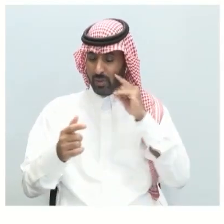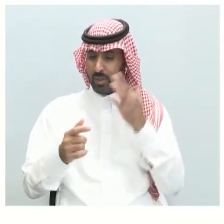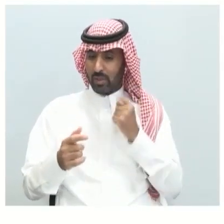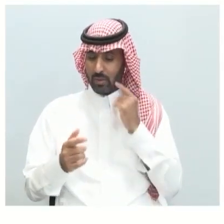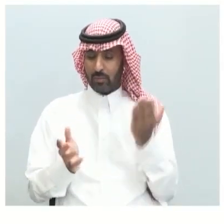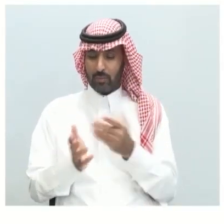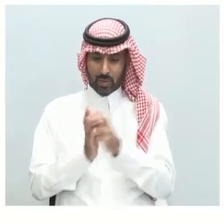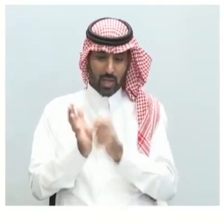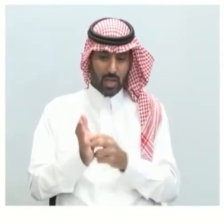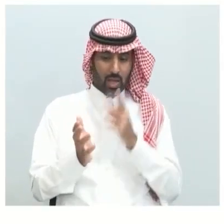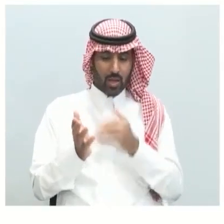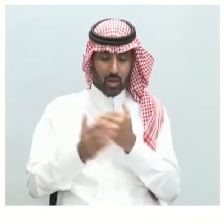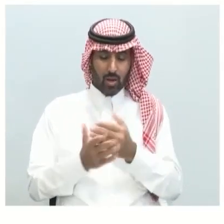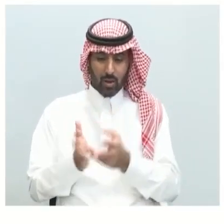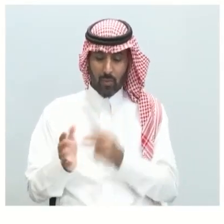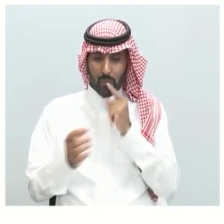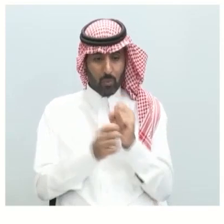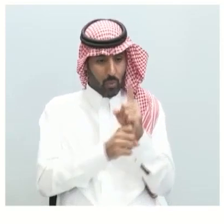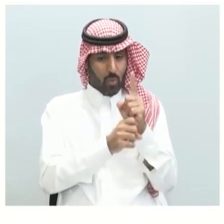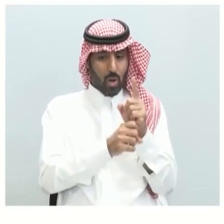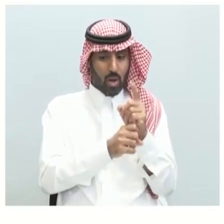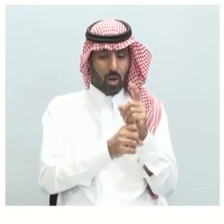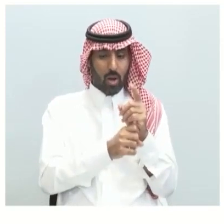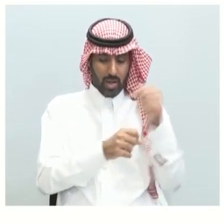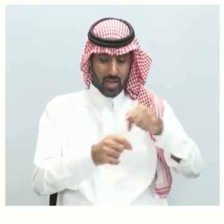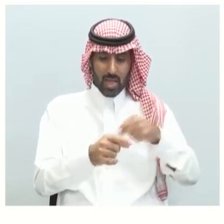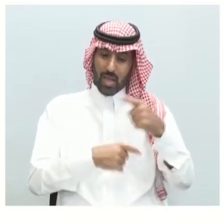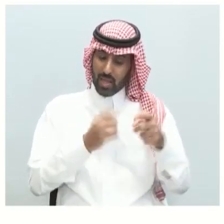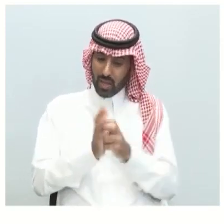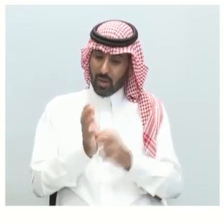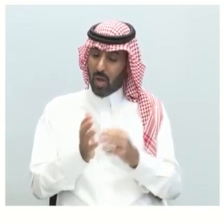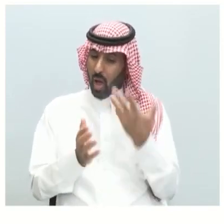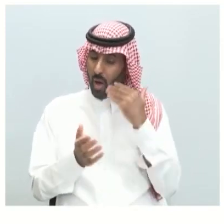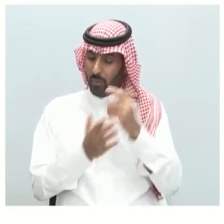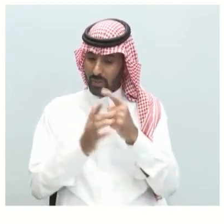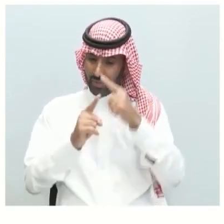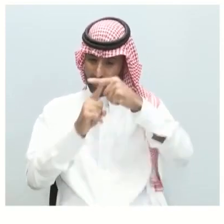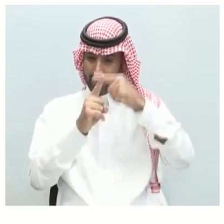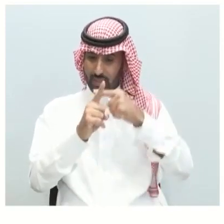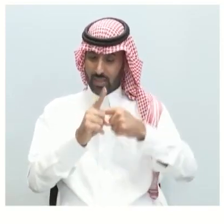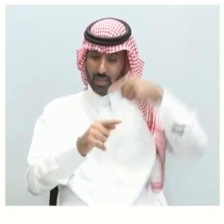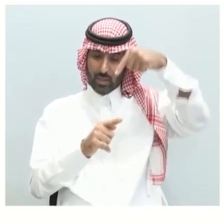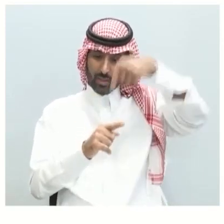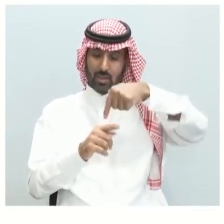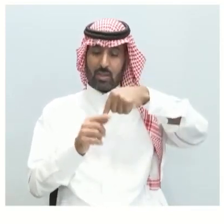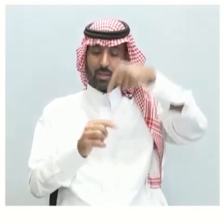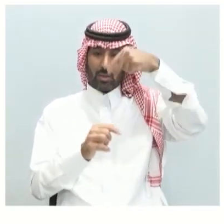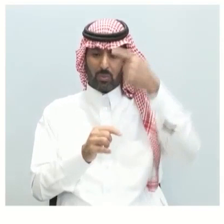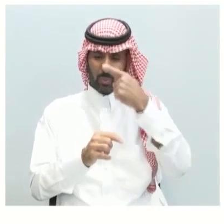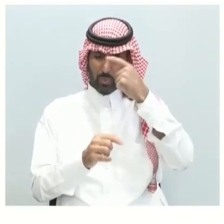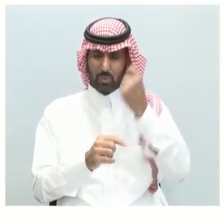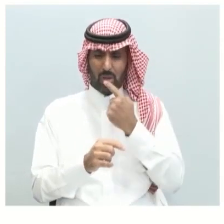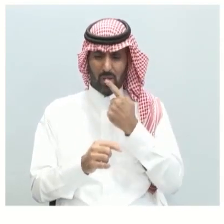الاور والقوانين نتجت قوانين للغازات نستخدمها حتى الان اذا التدريج بواسطه الكلفن بسط